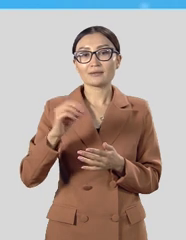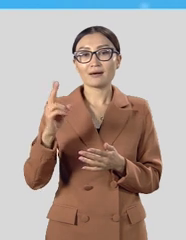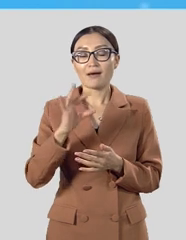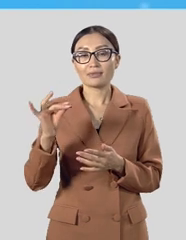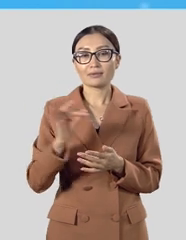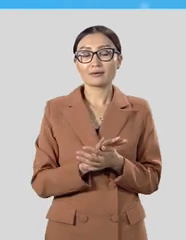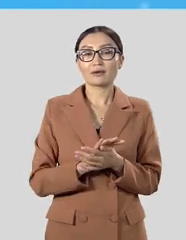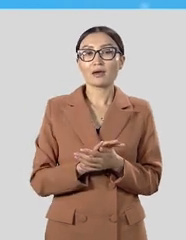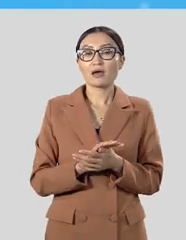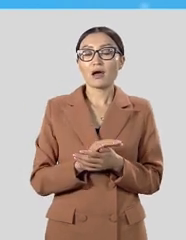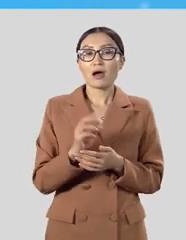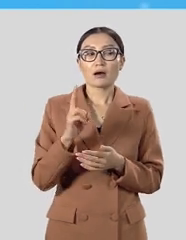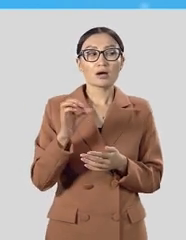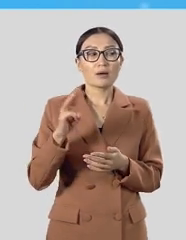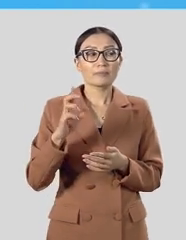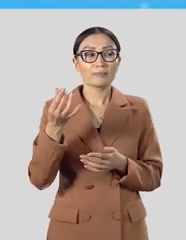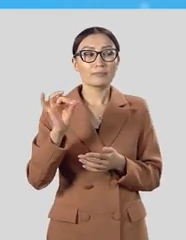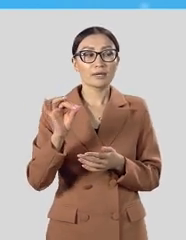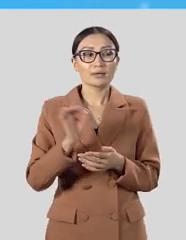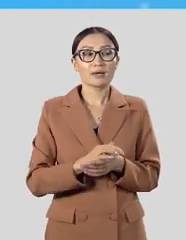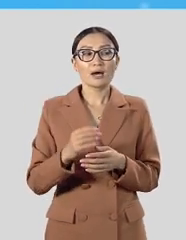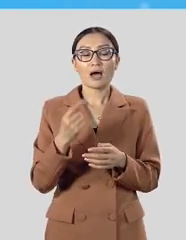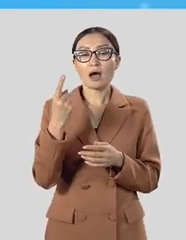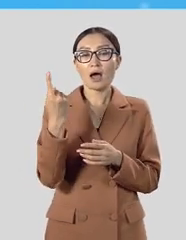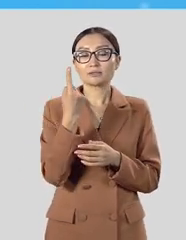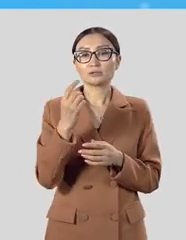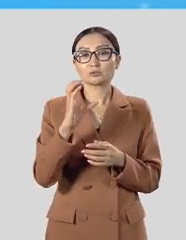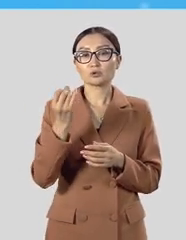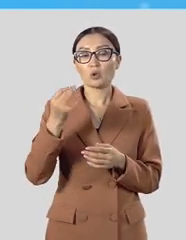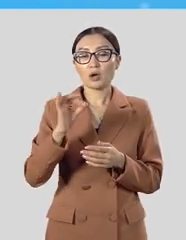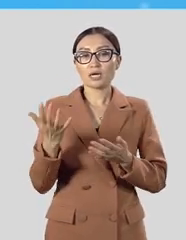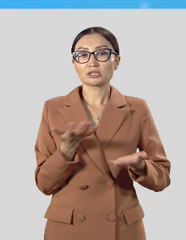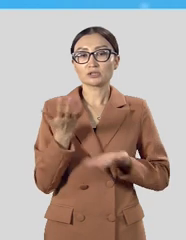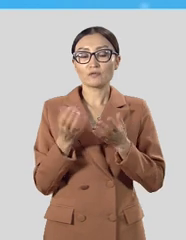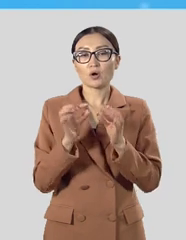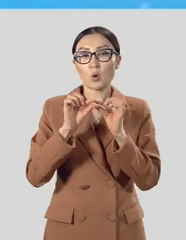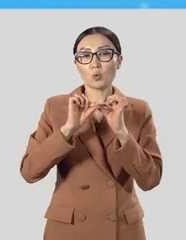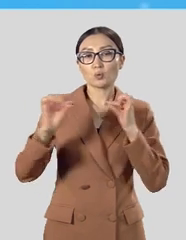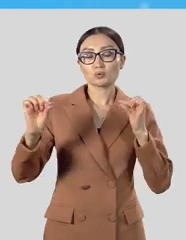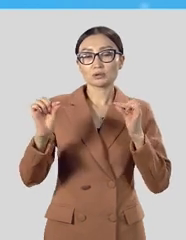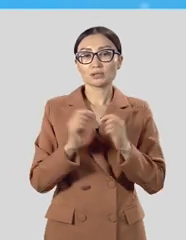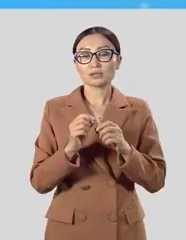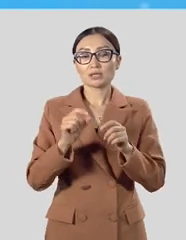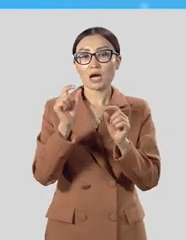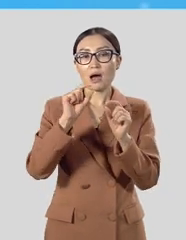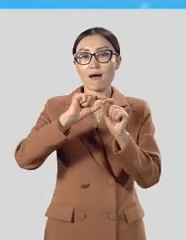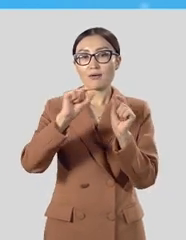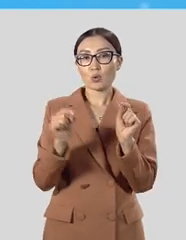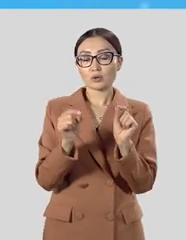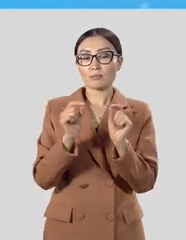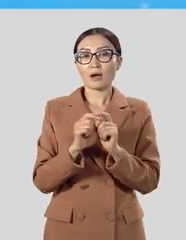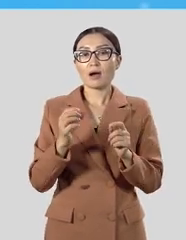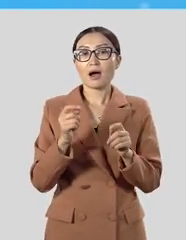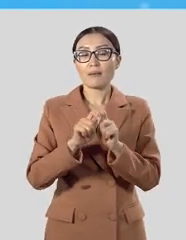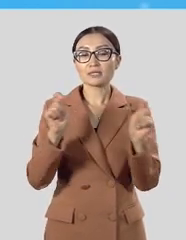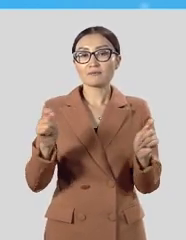волокна. Камбий образован одним слоем живых узких длинных клеток с тонкими оболочками